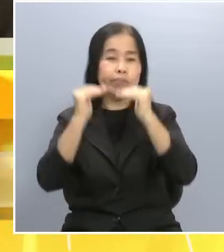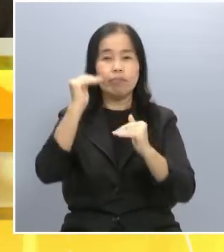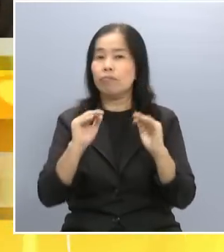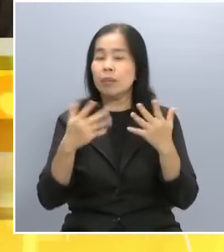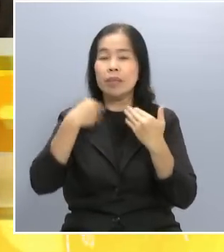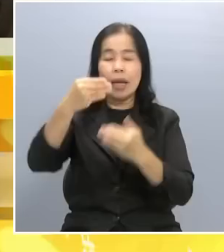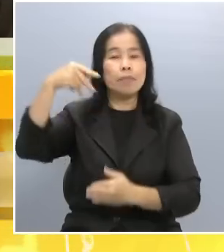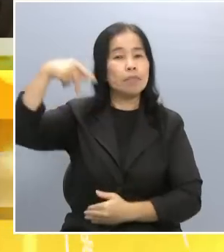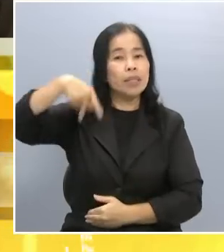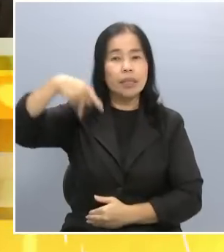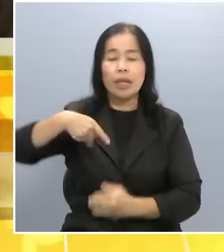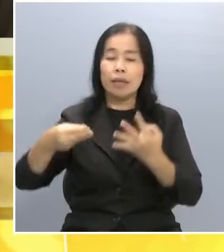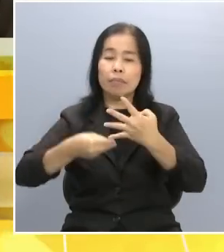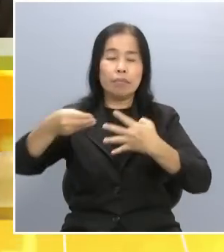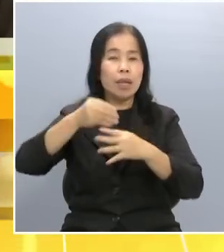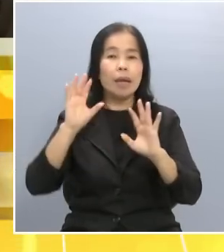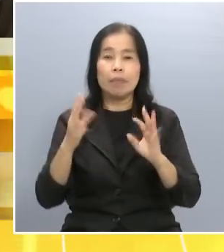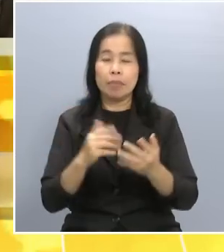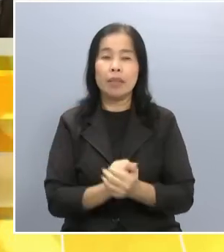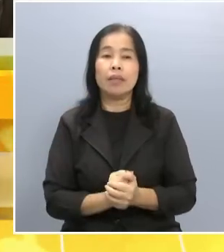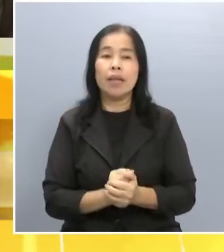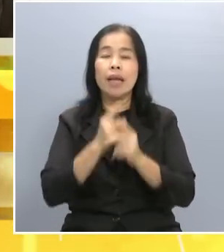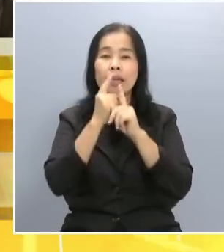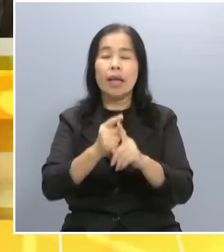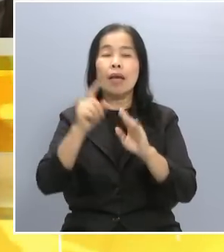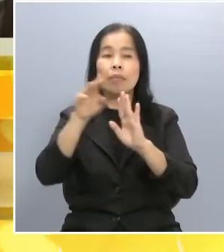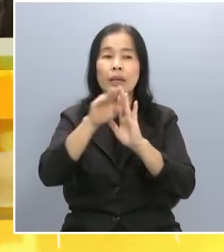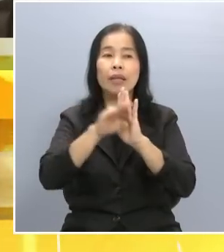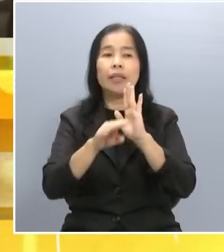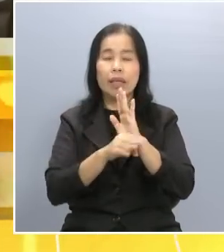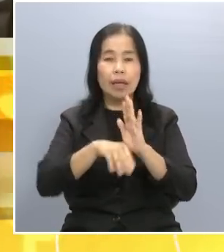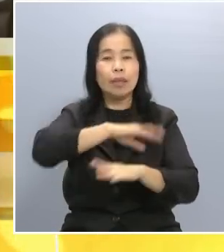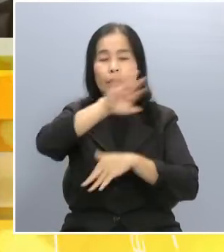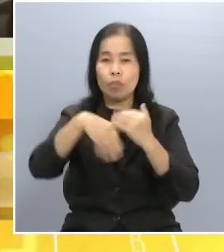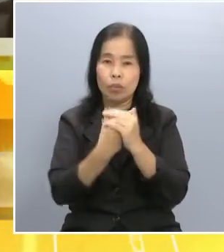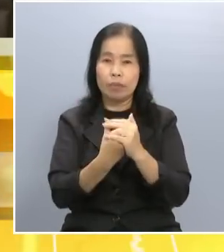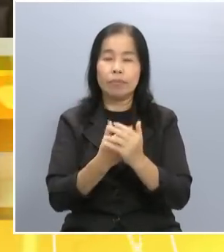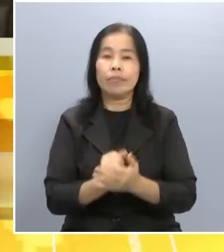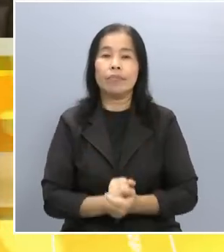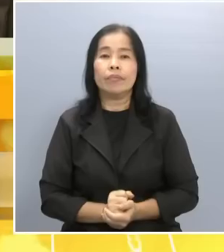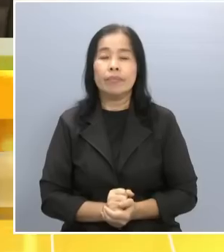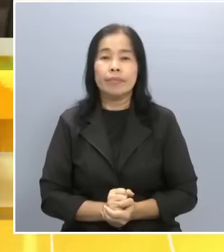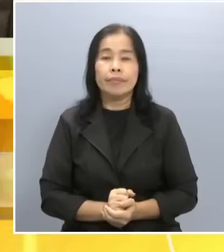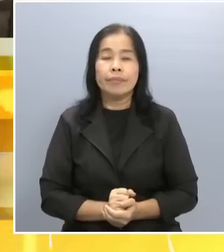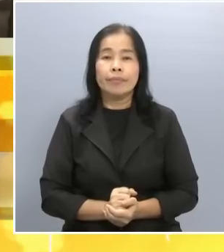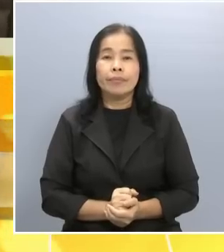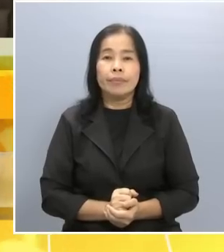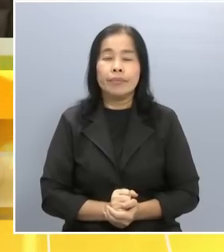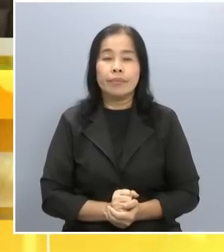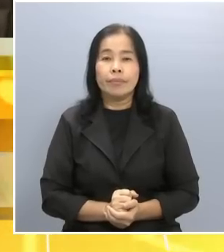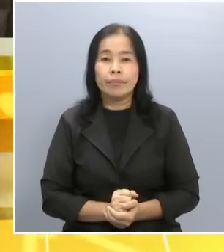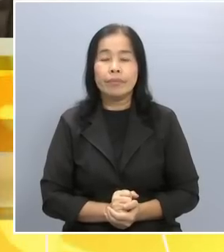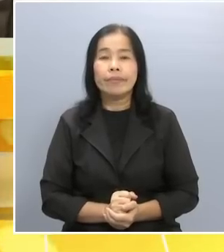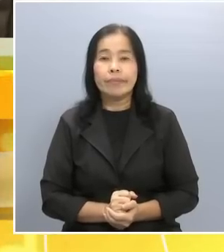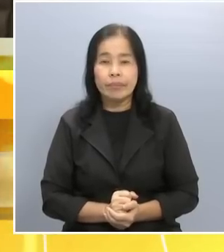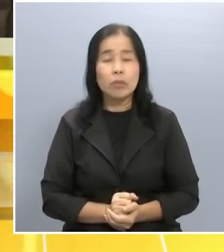ยศเร็วกว่าใครต้องเป็นไปตามหลักเกณฑ์ทุกๆคนนะครับท่านผู้ชมจริงๆก็ตอบ